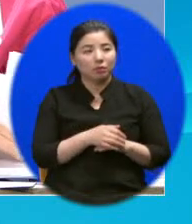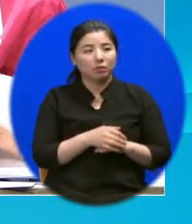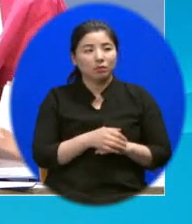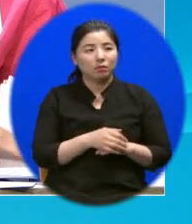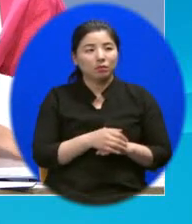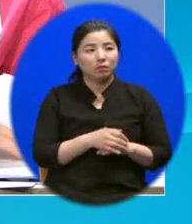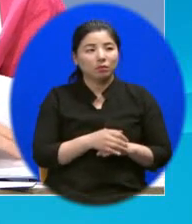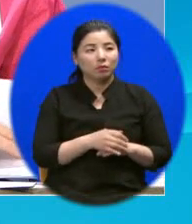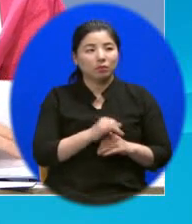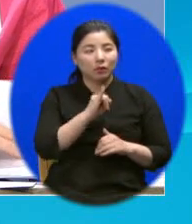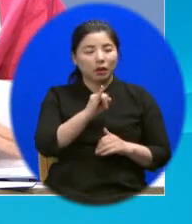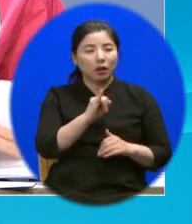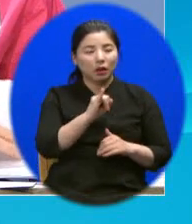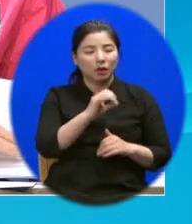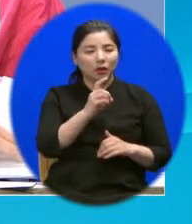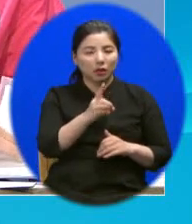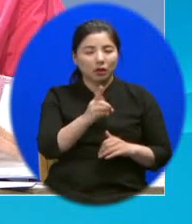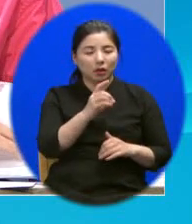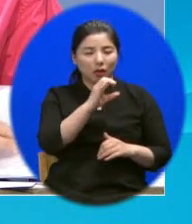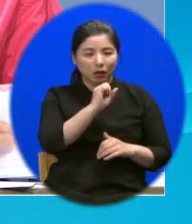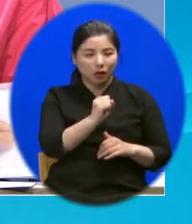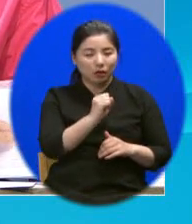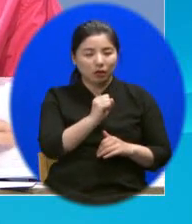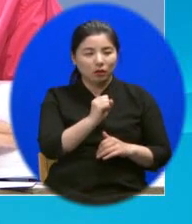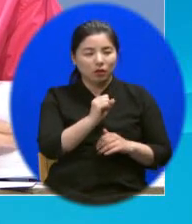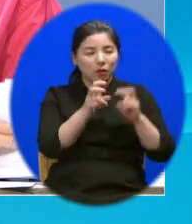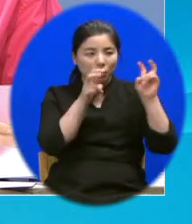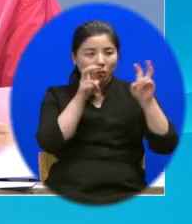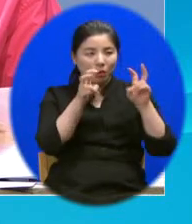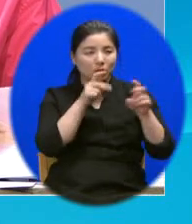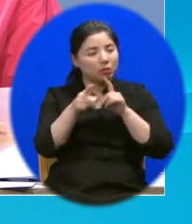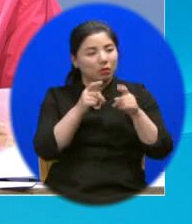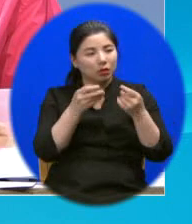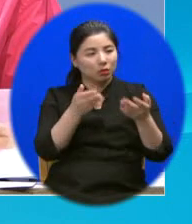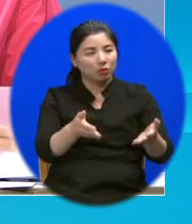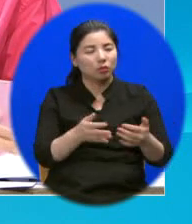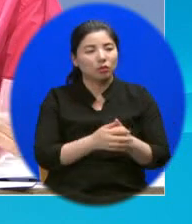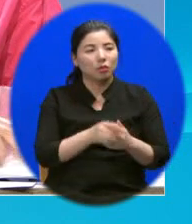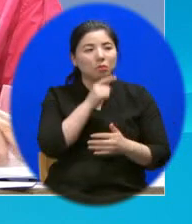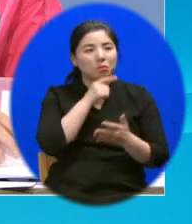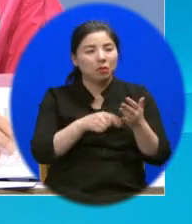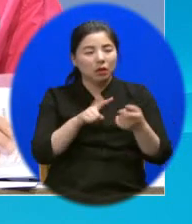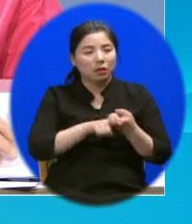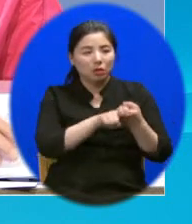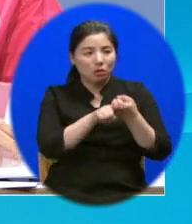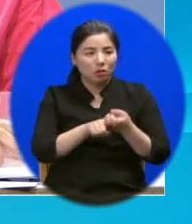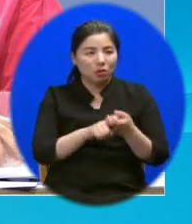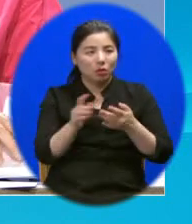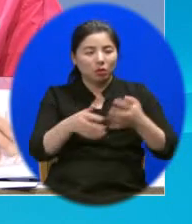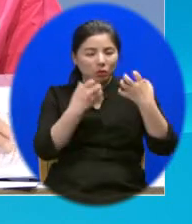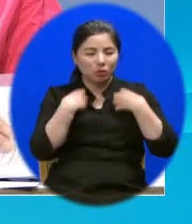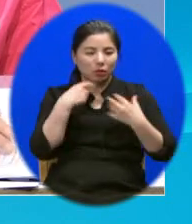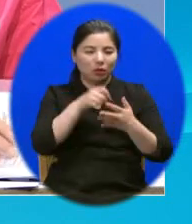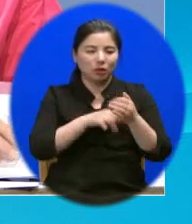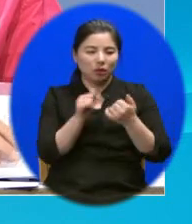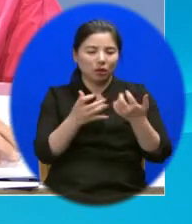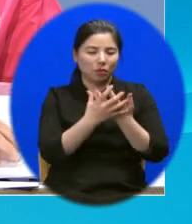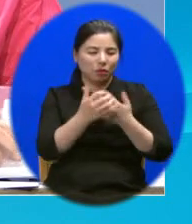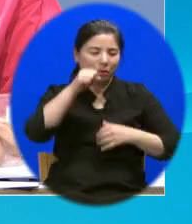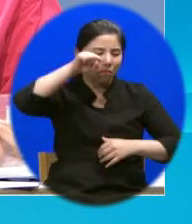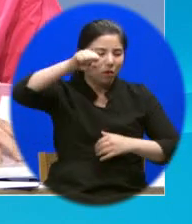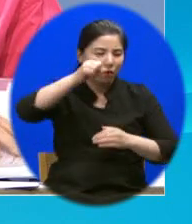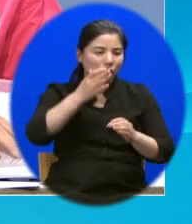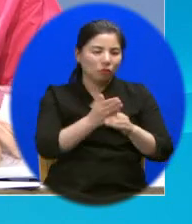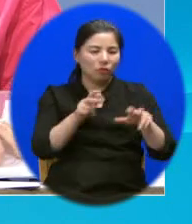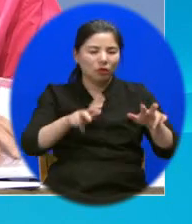ids 홀딩스 문제를 먼저 말씀을 을 안 될 수 없을 것 같아요 이게 피해자 연아 분들이 도청 앞에서 기자회견을 하고 지금도